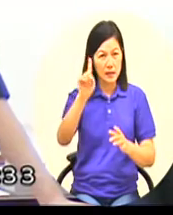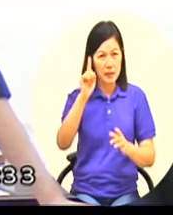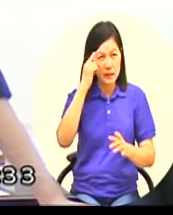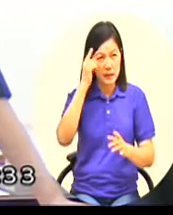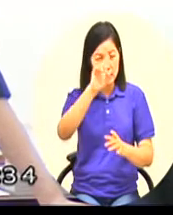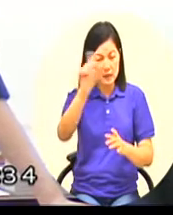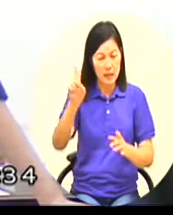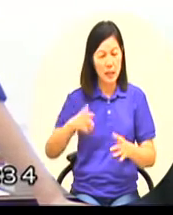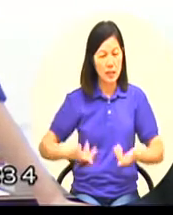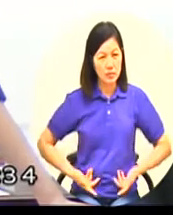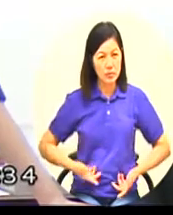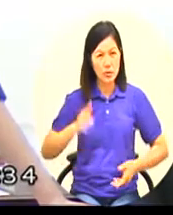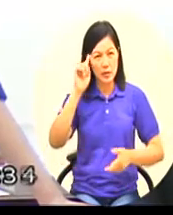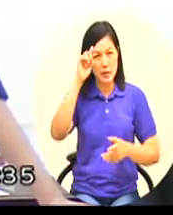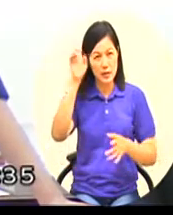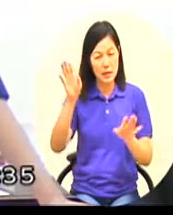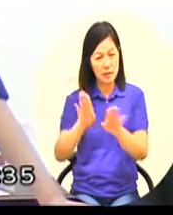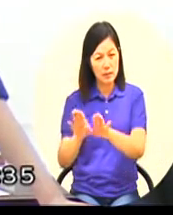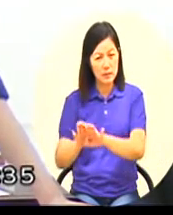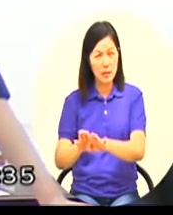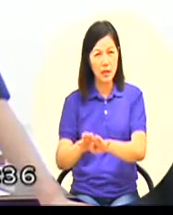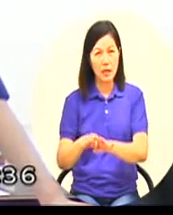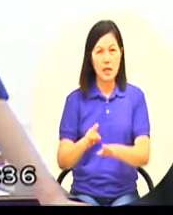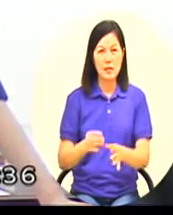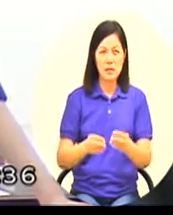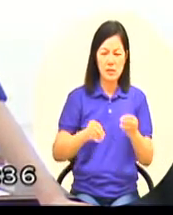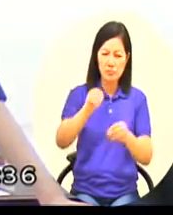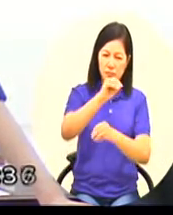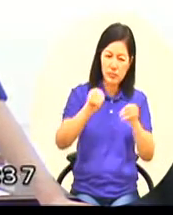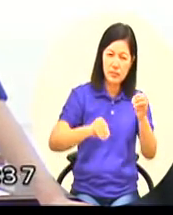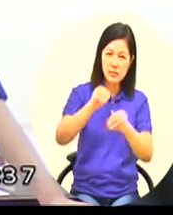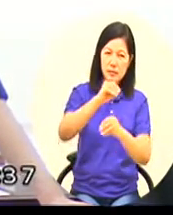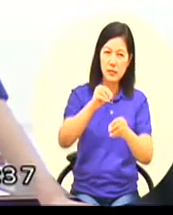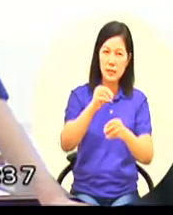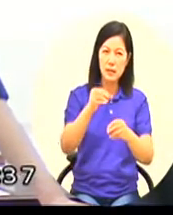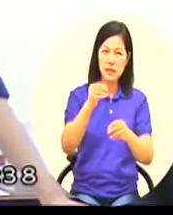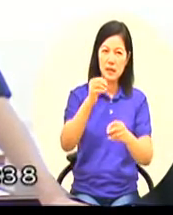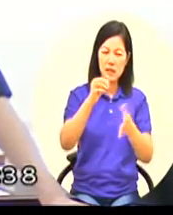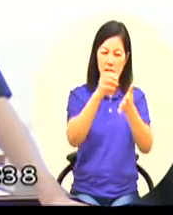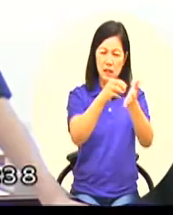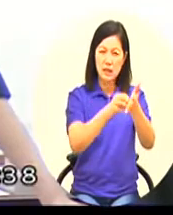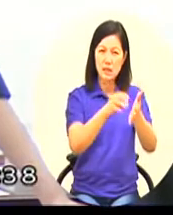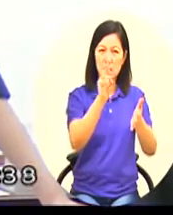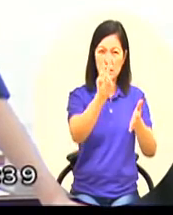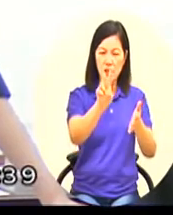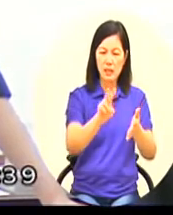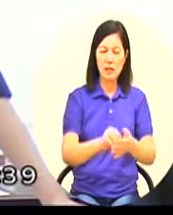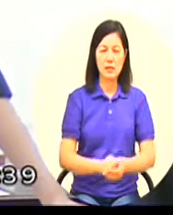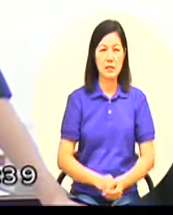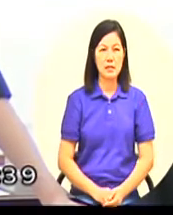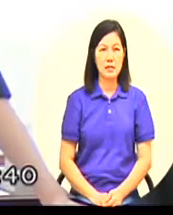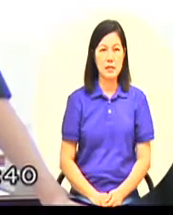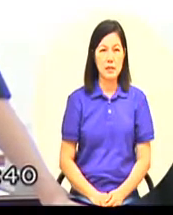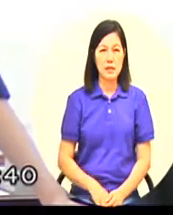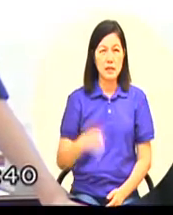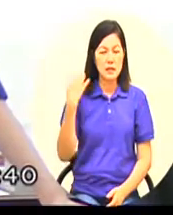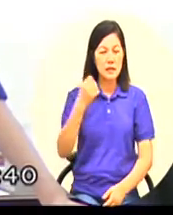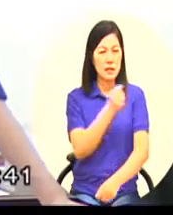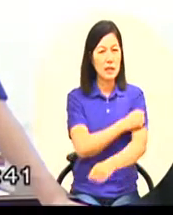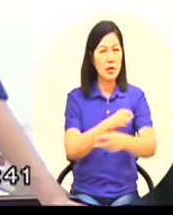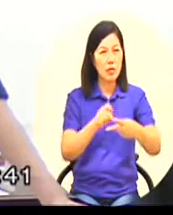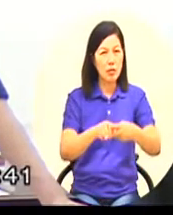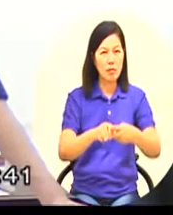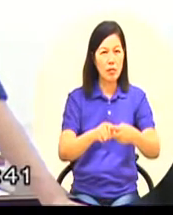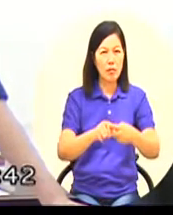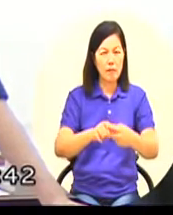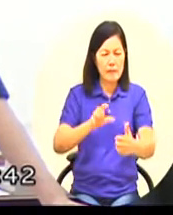他就为了弹性两个字嘛。但是为什么弹性这两个字，就是现在所有劳团在过去劳工被压榨，就是因为